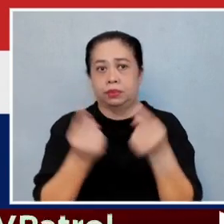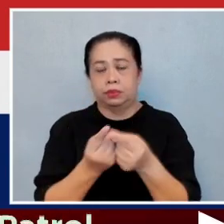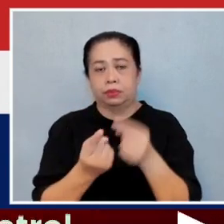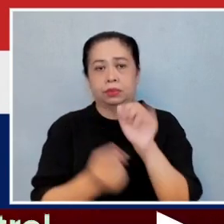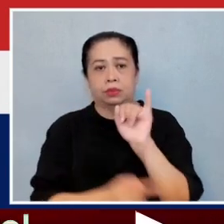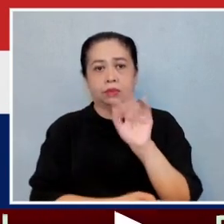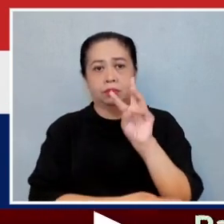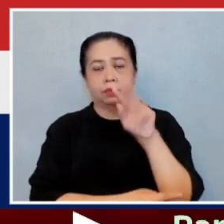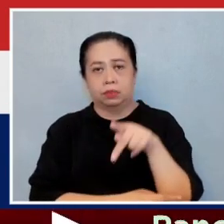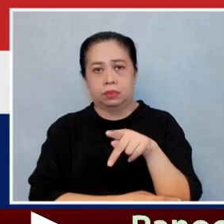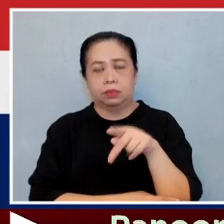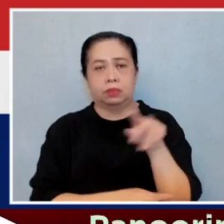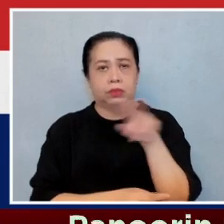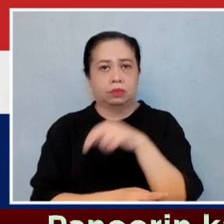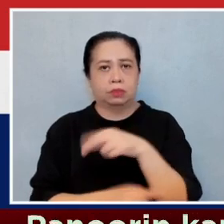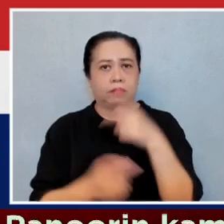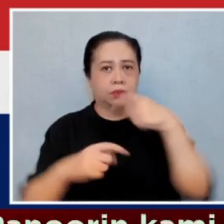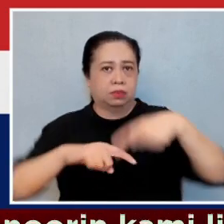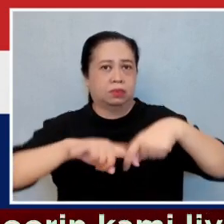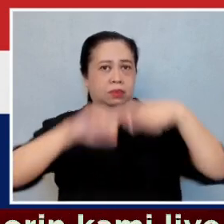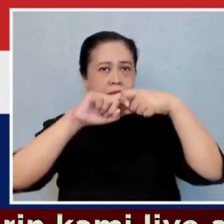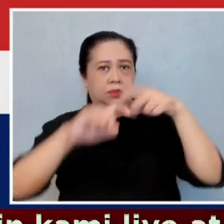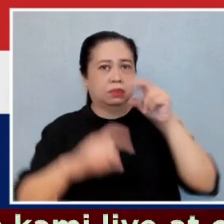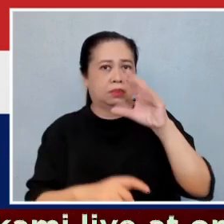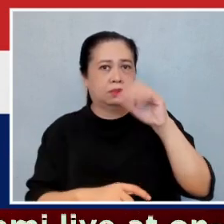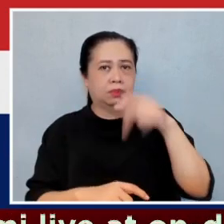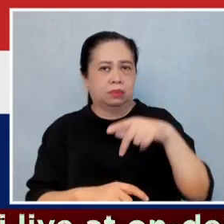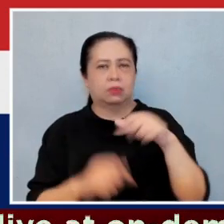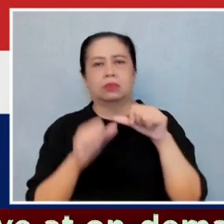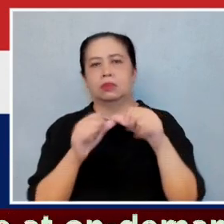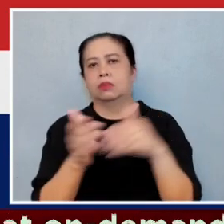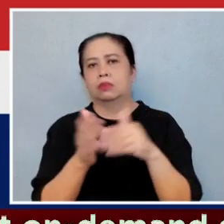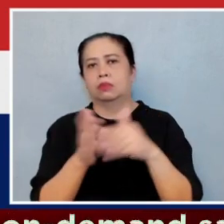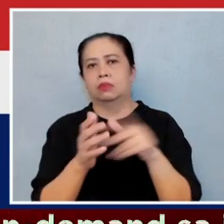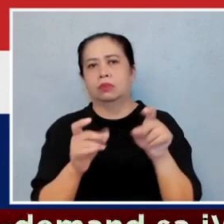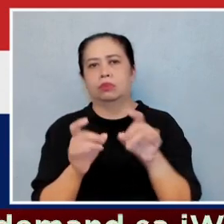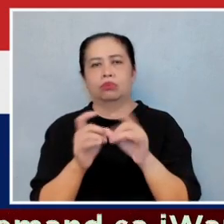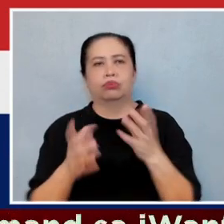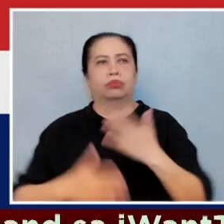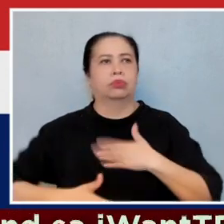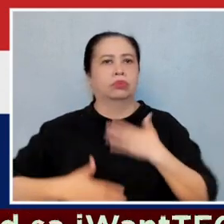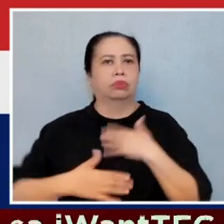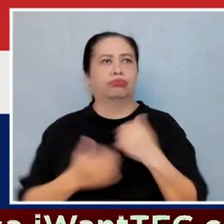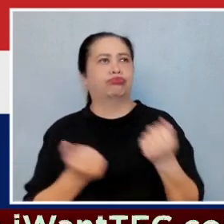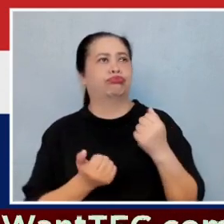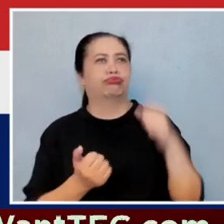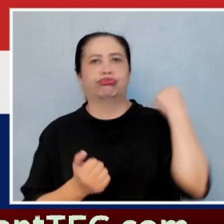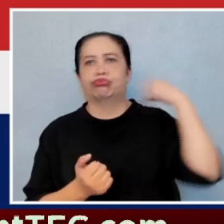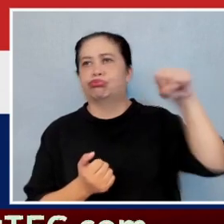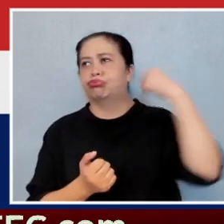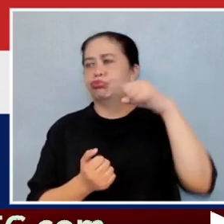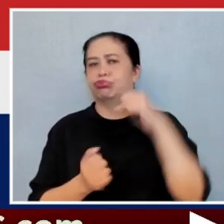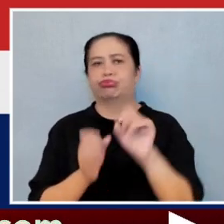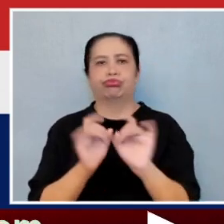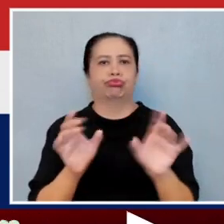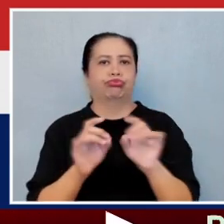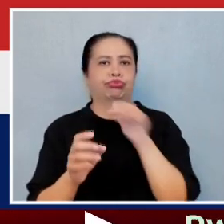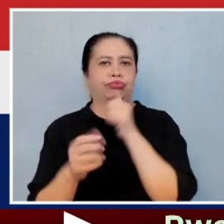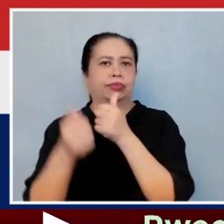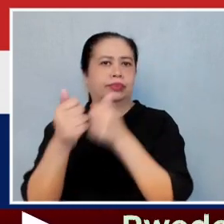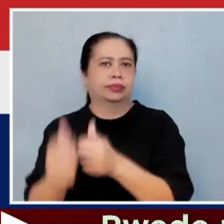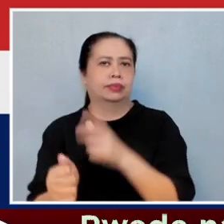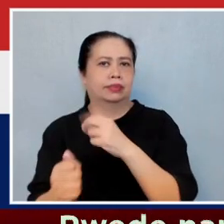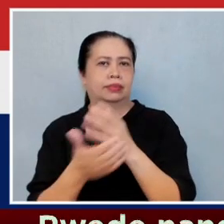InfraWatch, dahil sa pagsuspinde ng NCAP, tuloy na naman ang ligaya ng mga tsuper na hindi sumusunod sa batas trapiko at